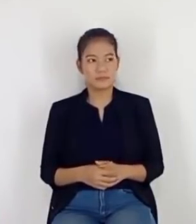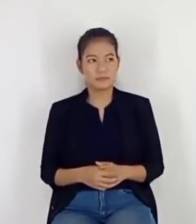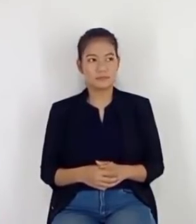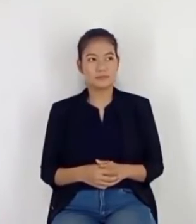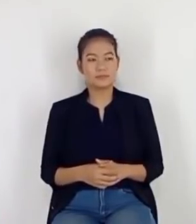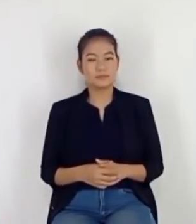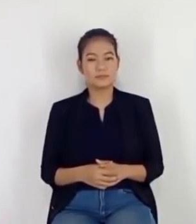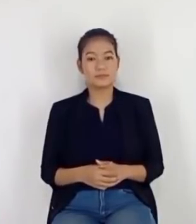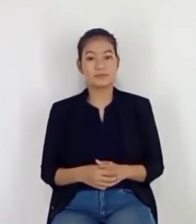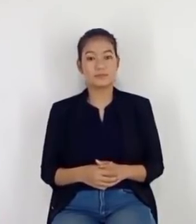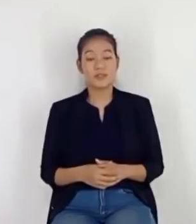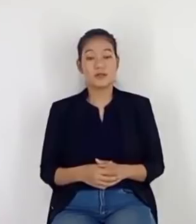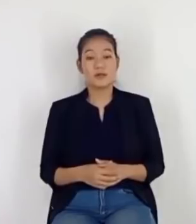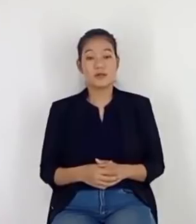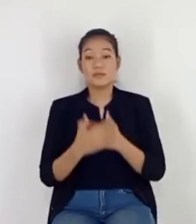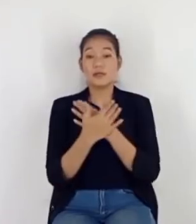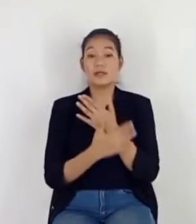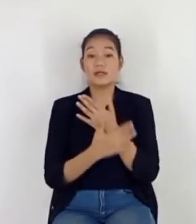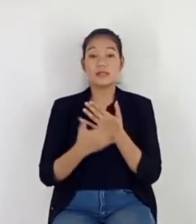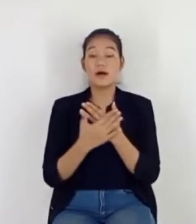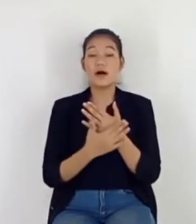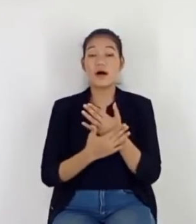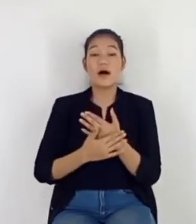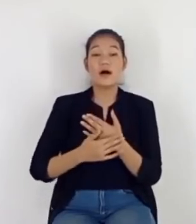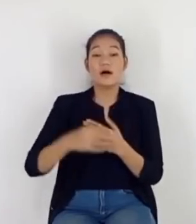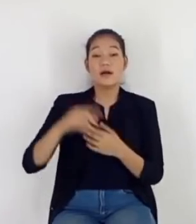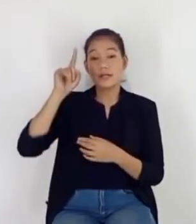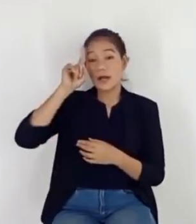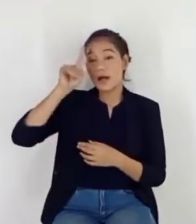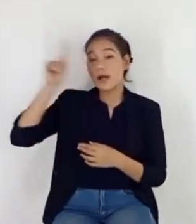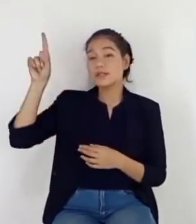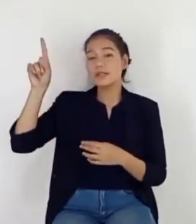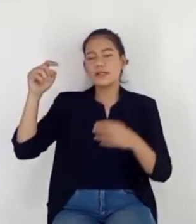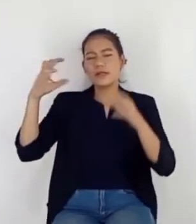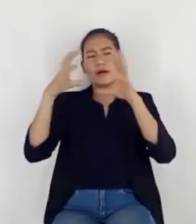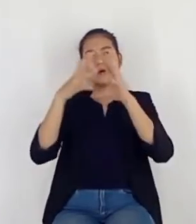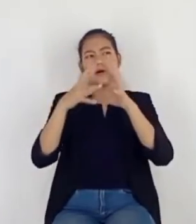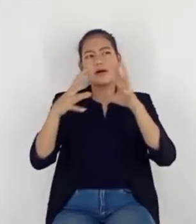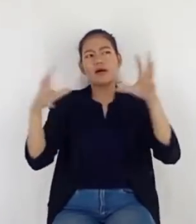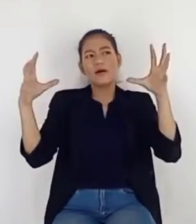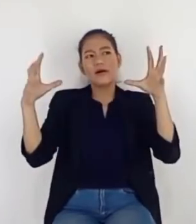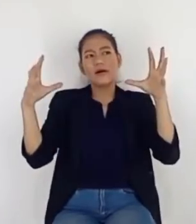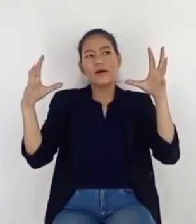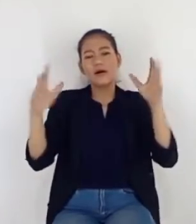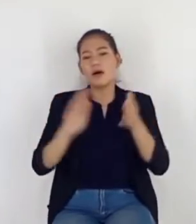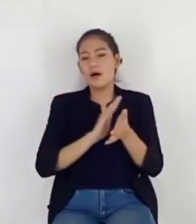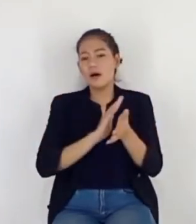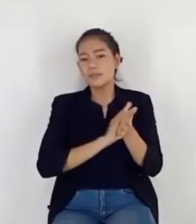Besar kasih Allah.